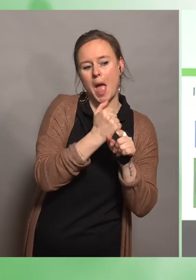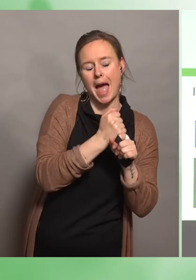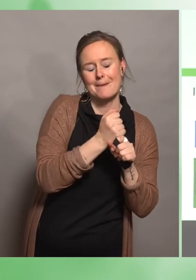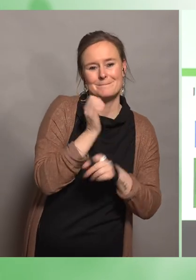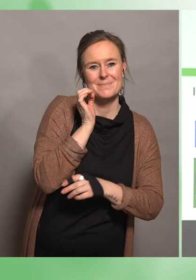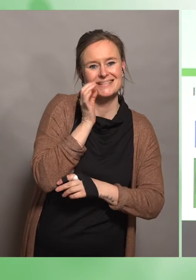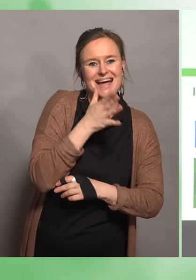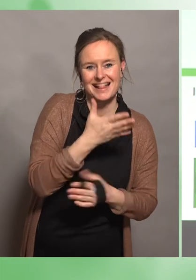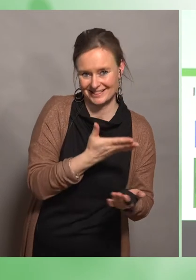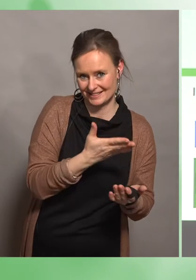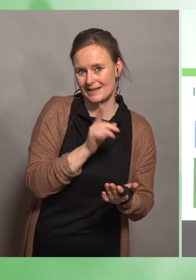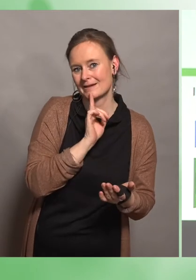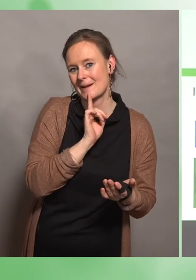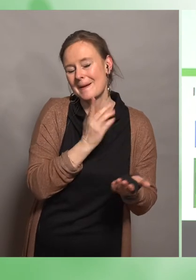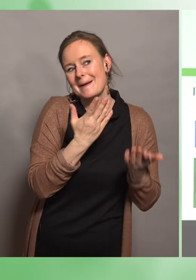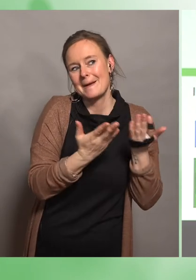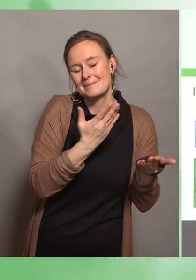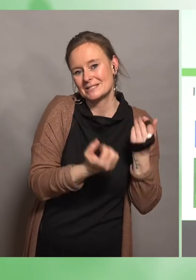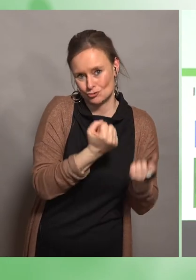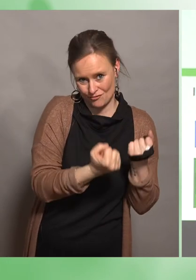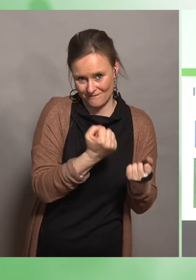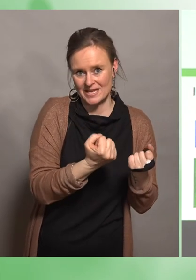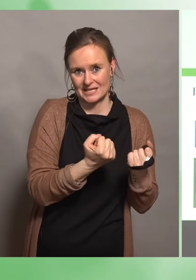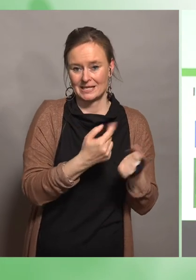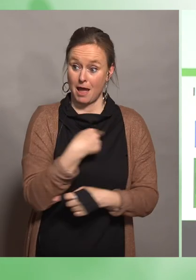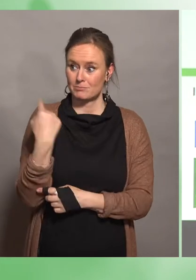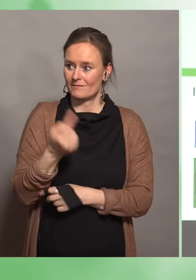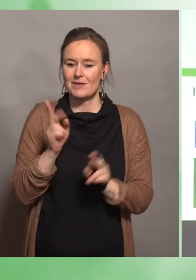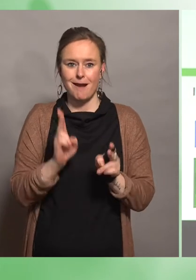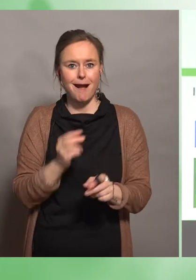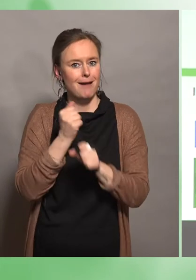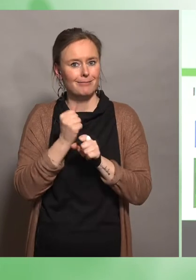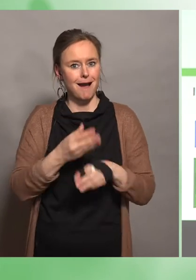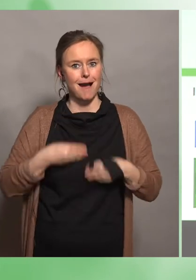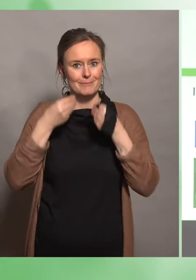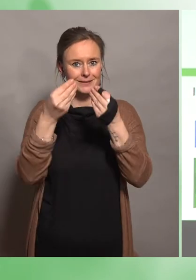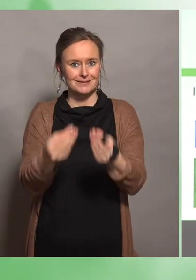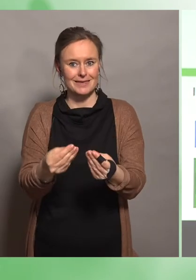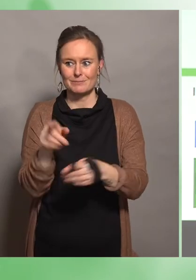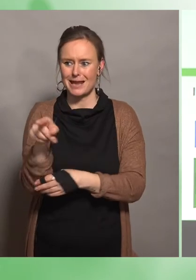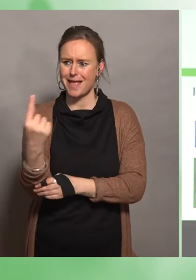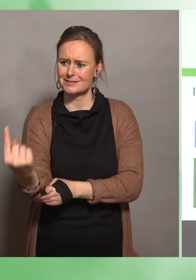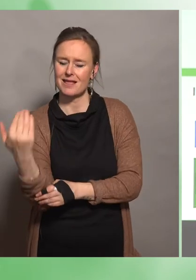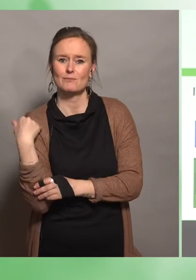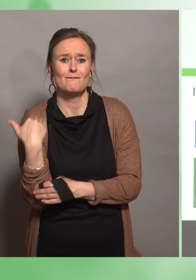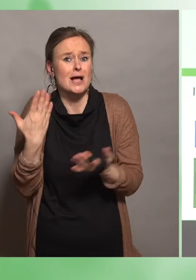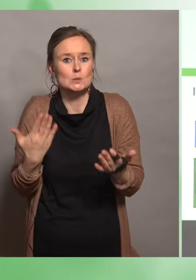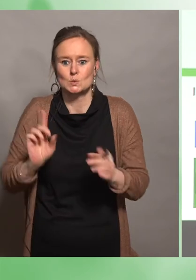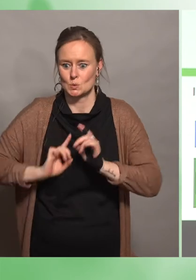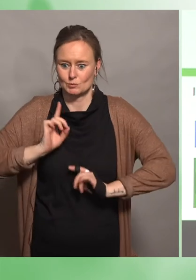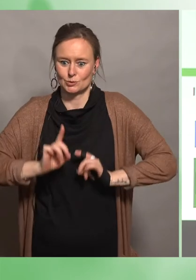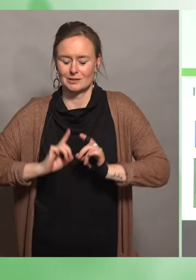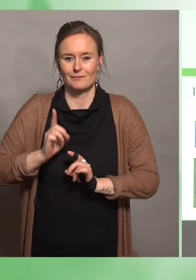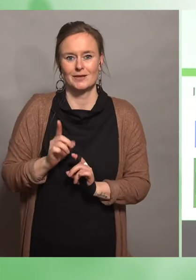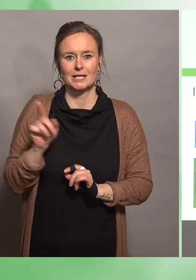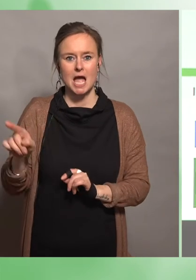Normale. Aber wir haben ihm diese Arbeit bieten können und der war dann so motiviert, dass er selbstständig,